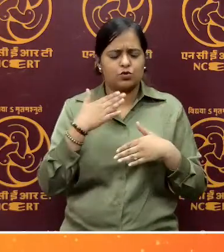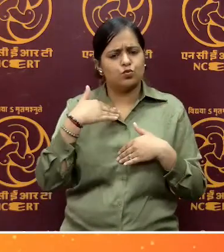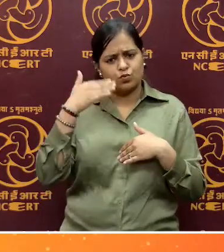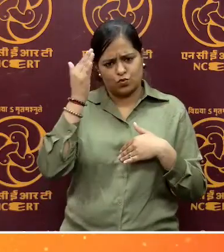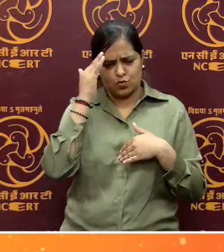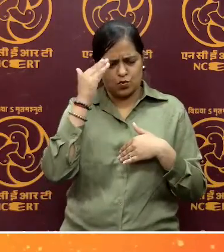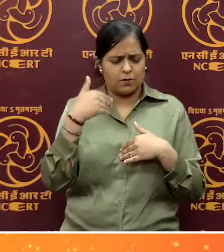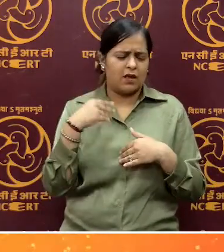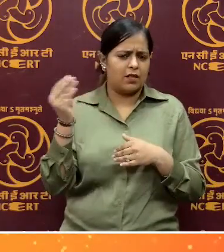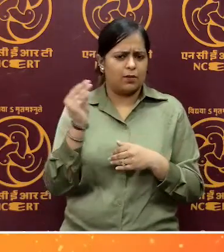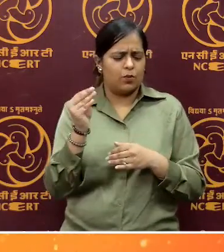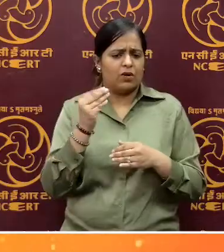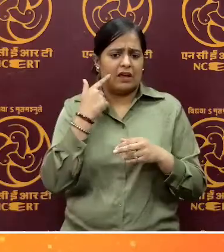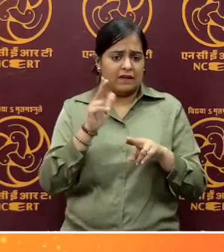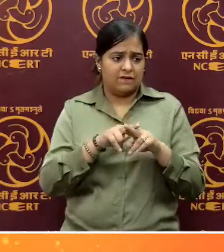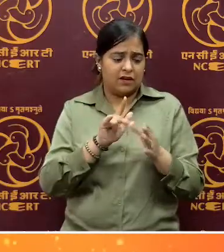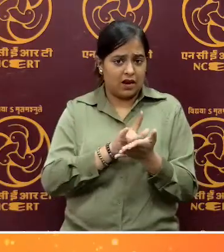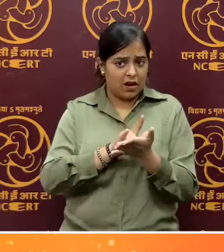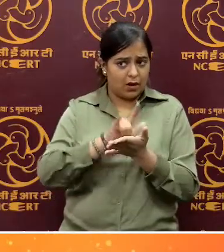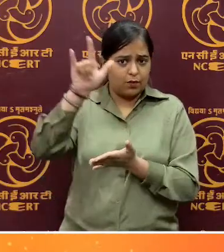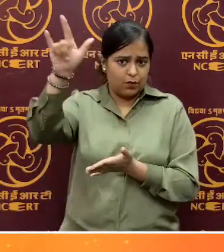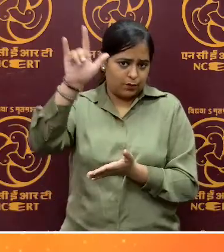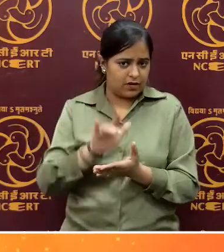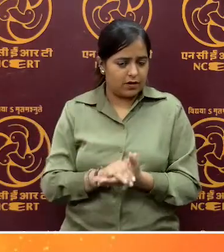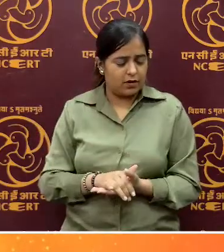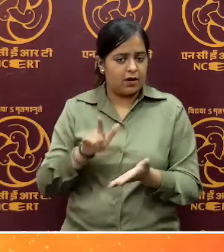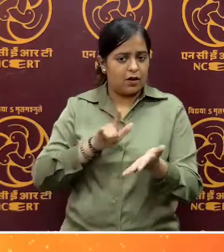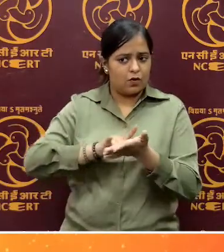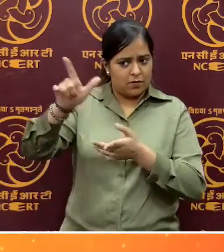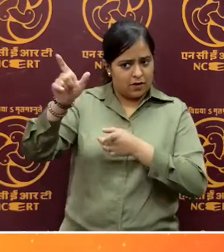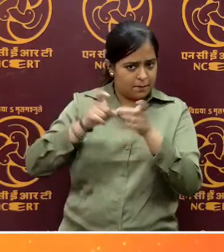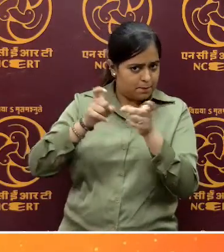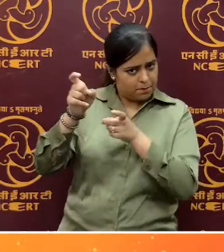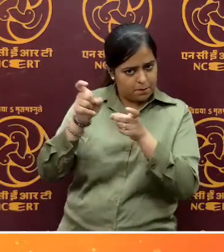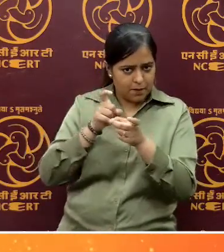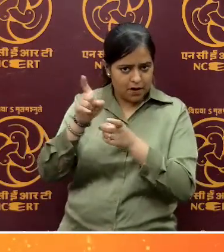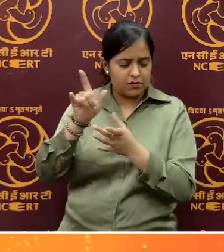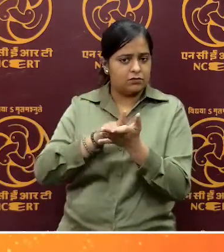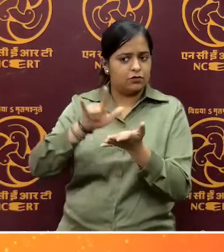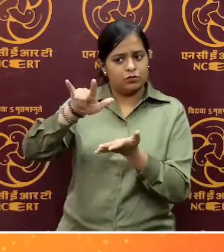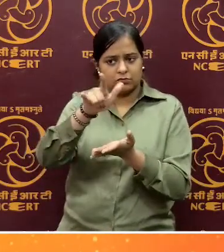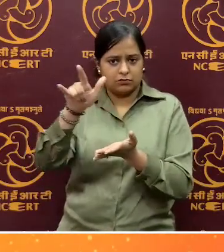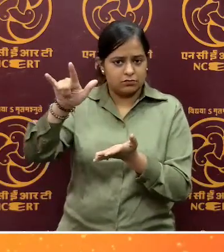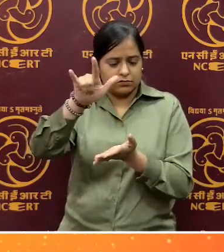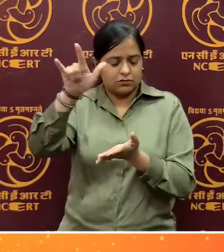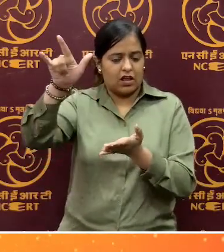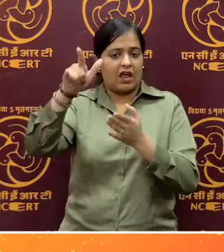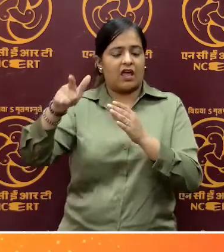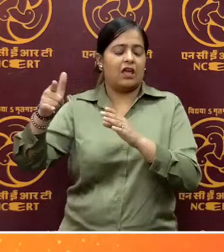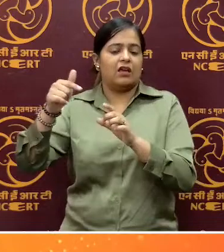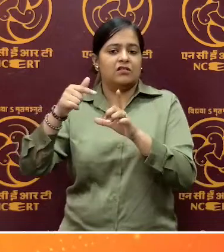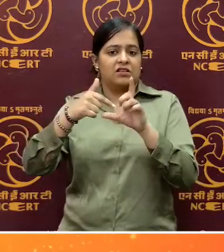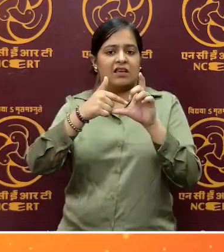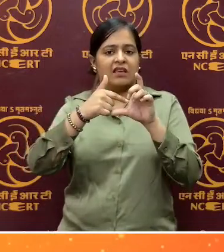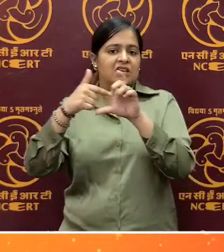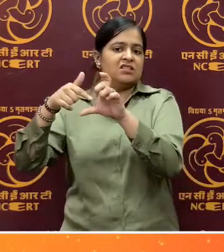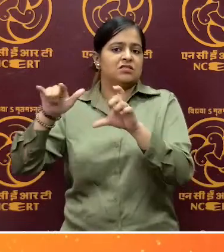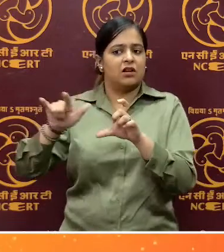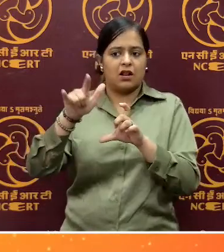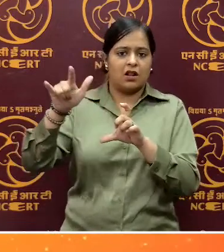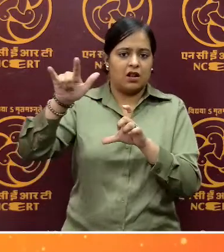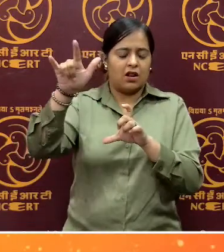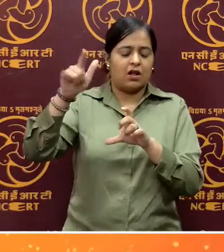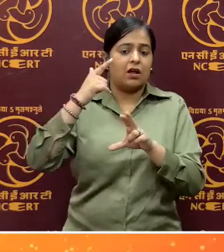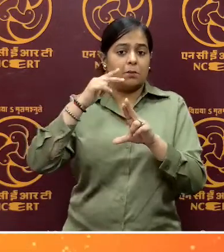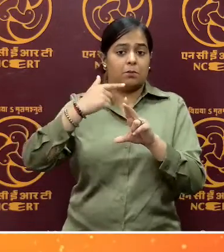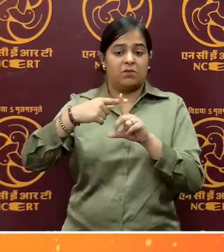यदि एक एरोप्लेन आप स्पॉट करते हैं, इफ़ यू स्पॉट एन एरोप्लेन एंड इट इज़ मूविंग टुवर्ड्स ईस्ट डायरेक्शन at the speed of